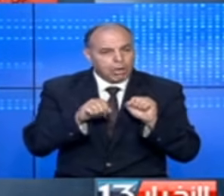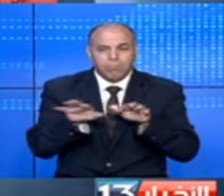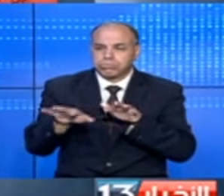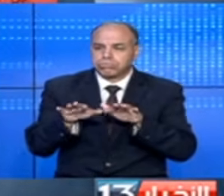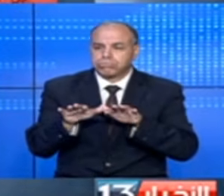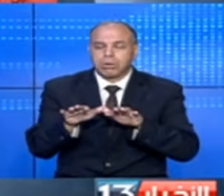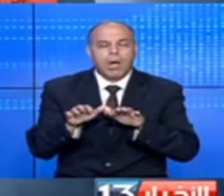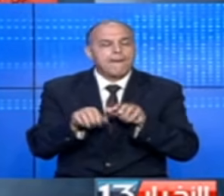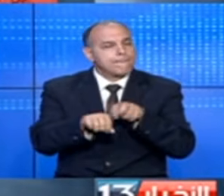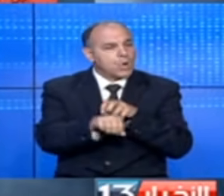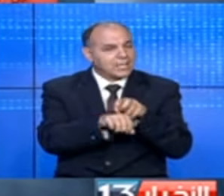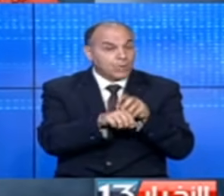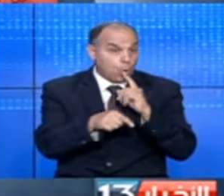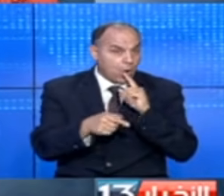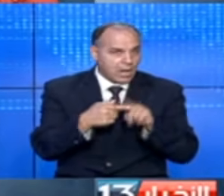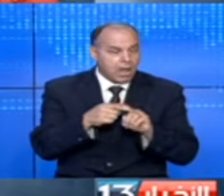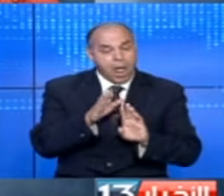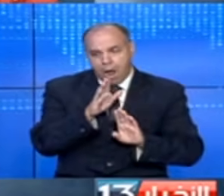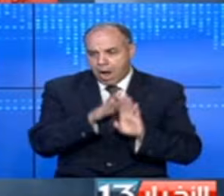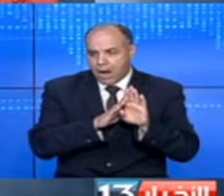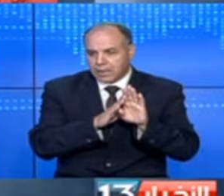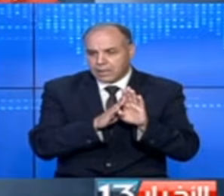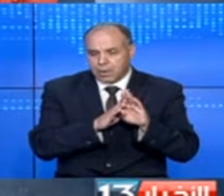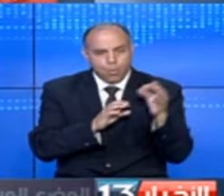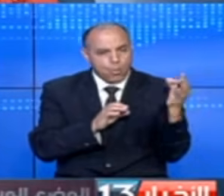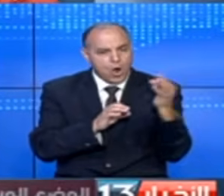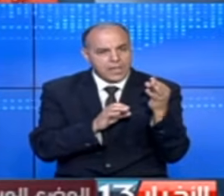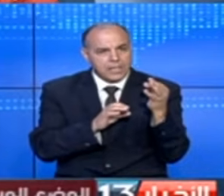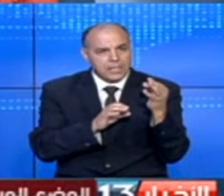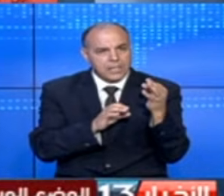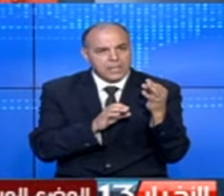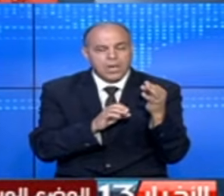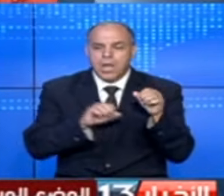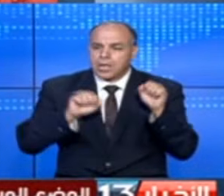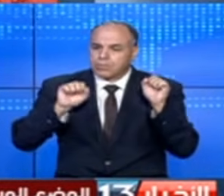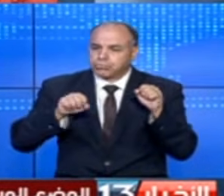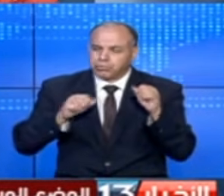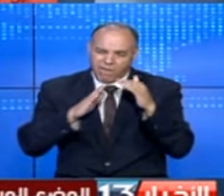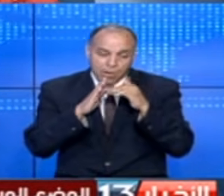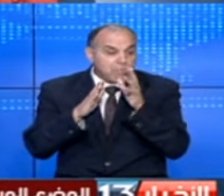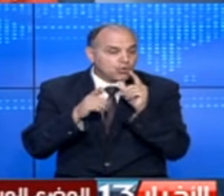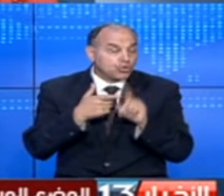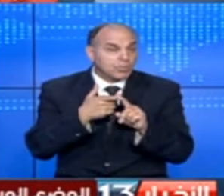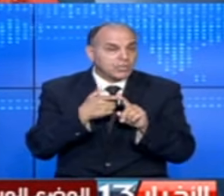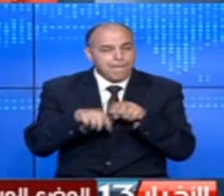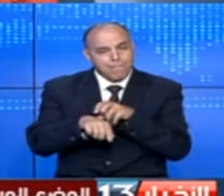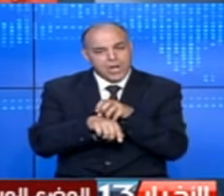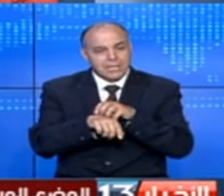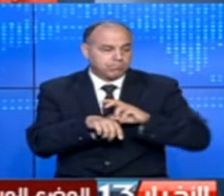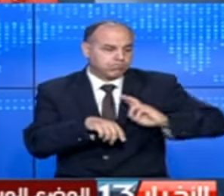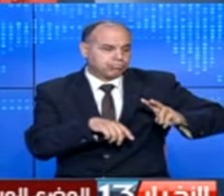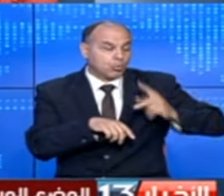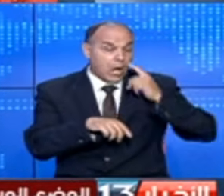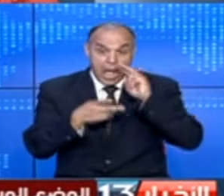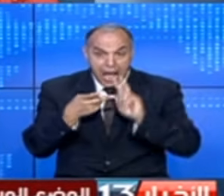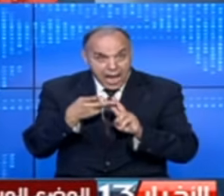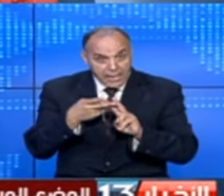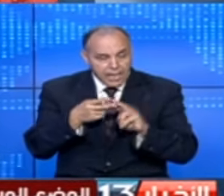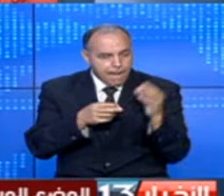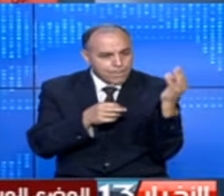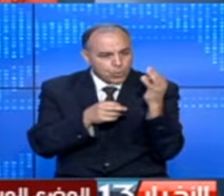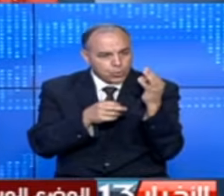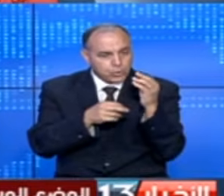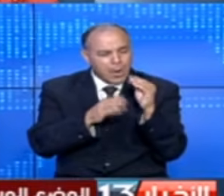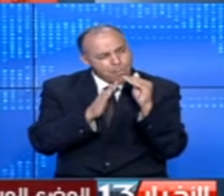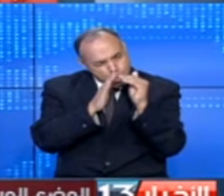الإجراءات للمعتمديات التي تتجاوز معدل الولاية دون إمكانية التخفيف للمعتمديات التي تشهد نسبة